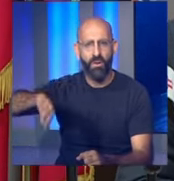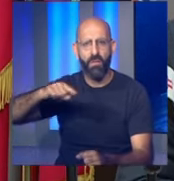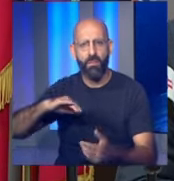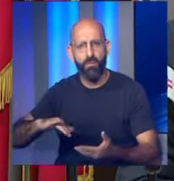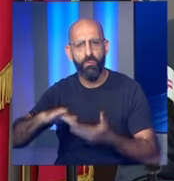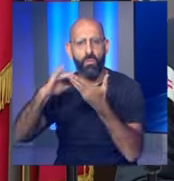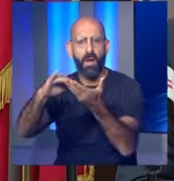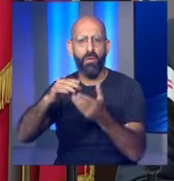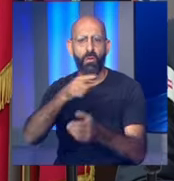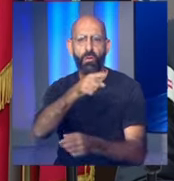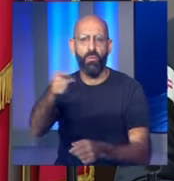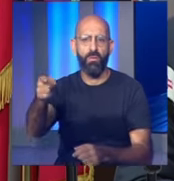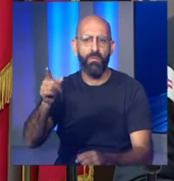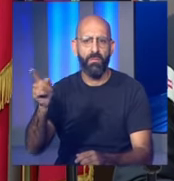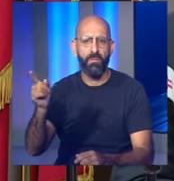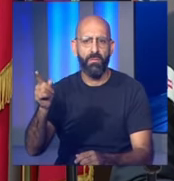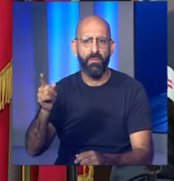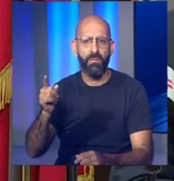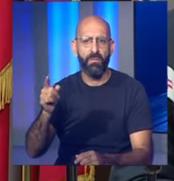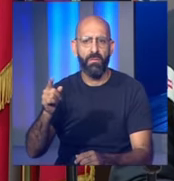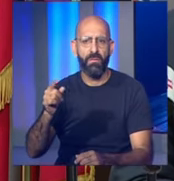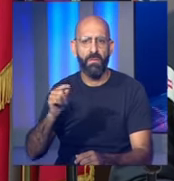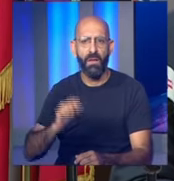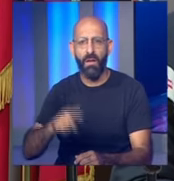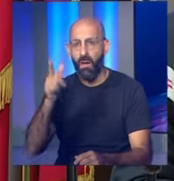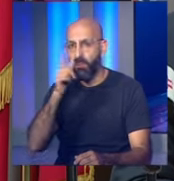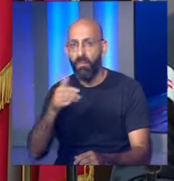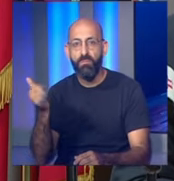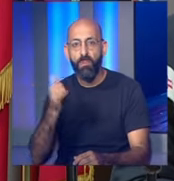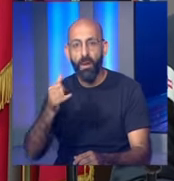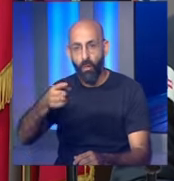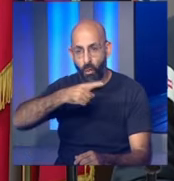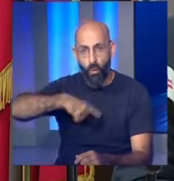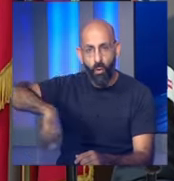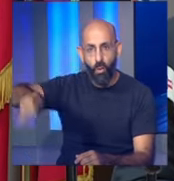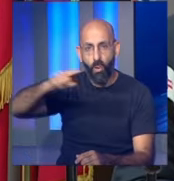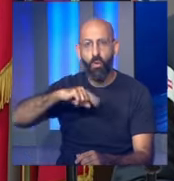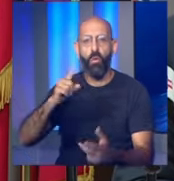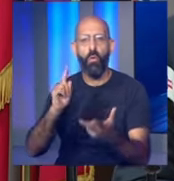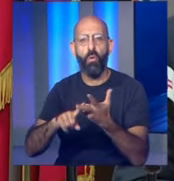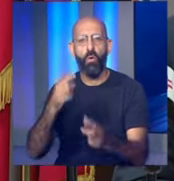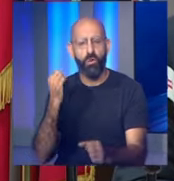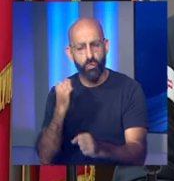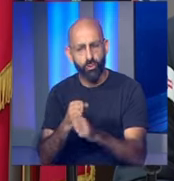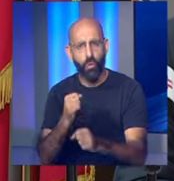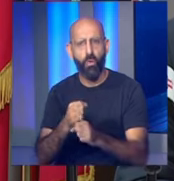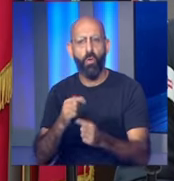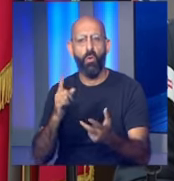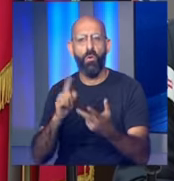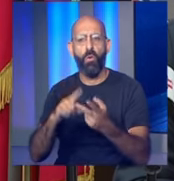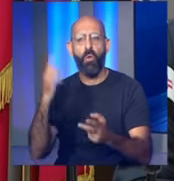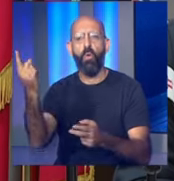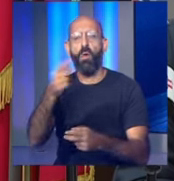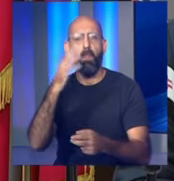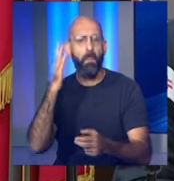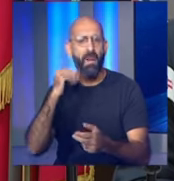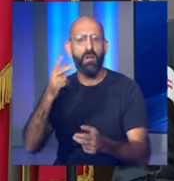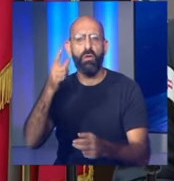الجنوبية ولولا مبادرة UNFPA وتعاون معنا ولولا هذا